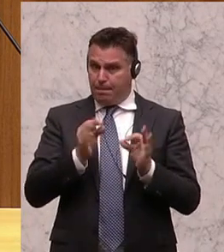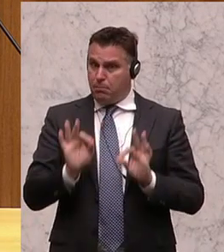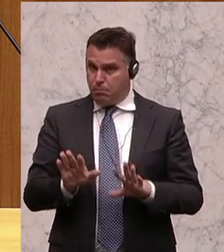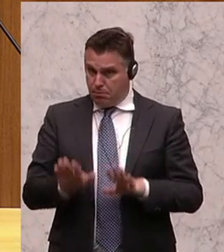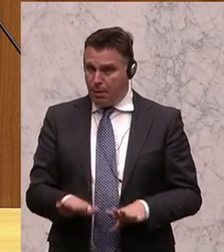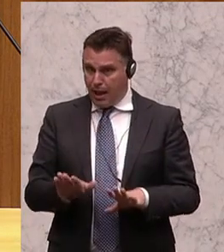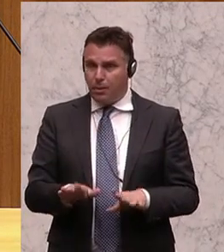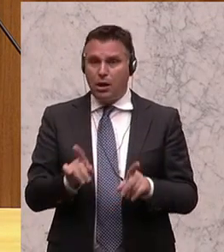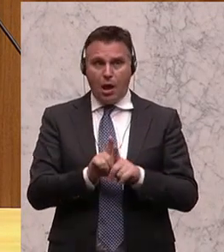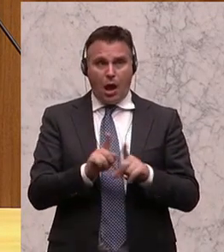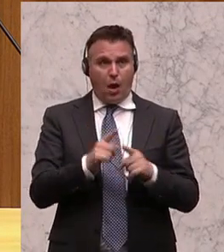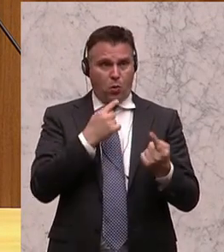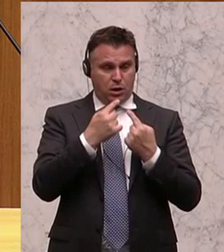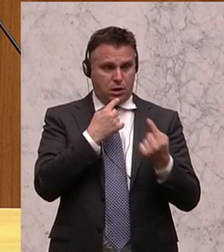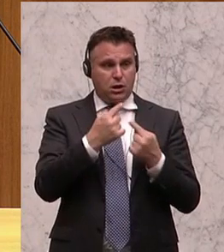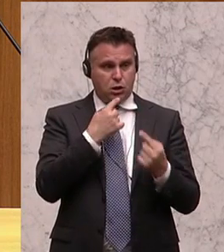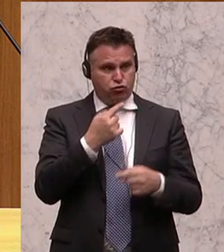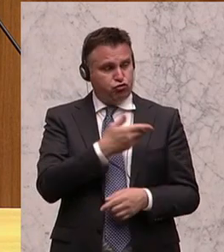Zuge eines Gesprächs zwischen